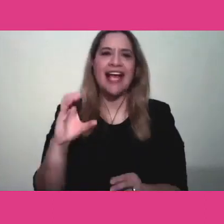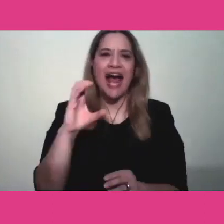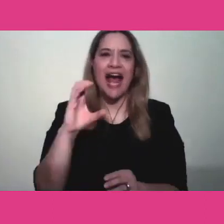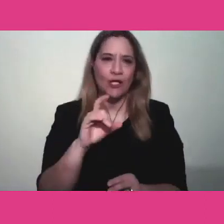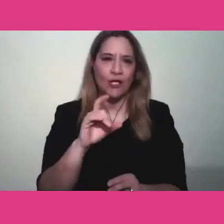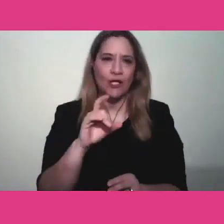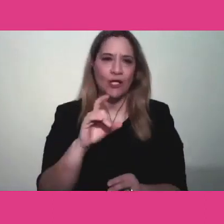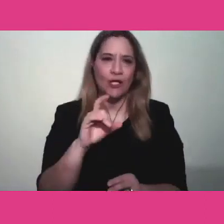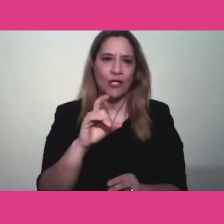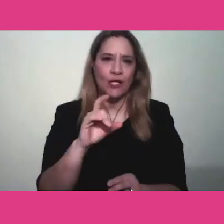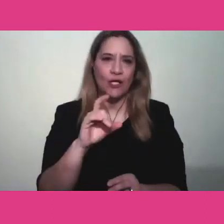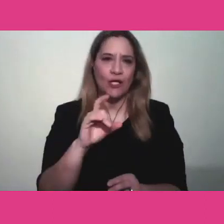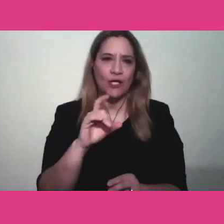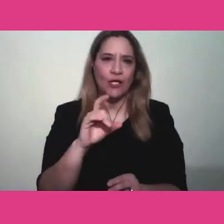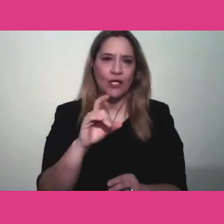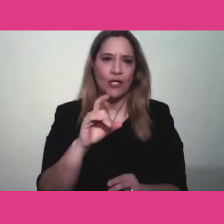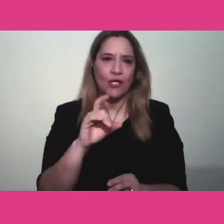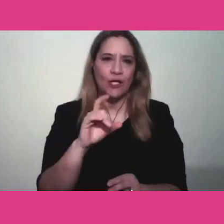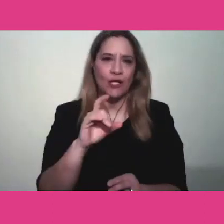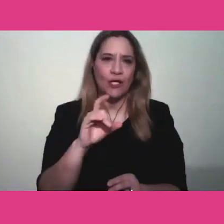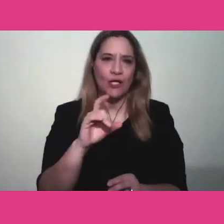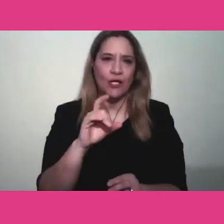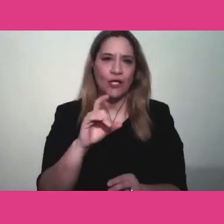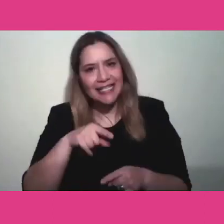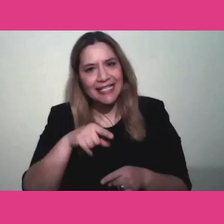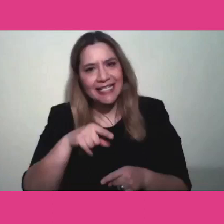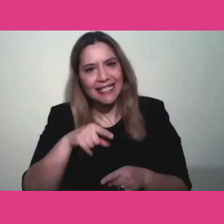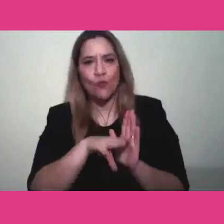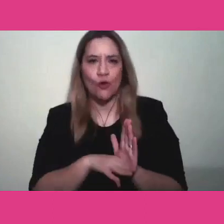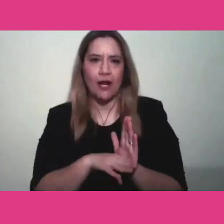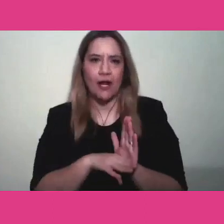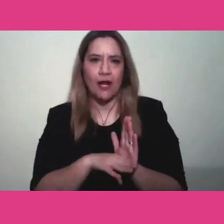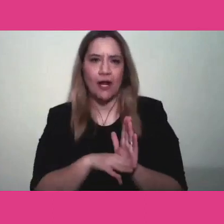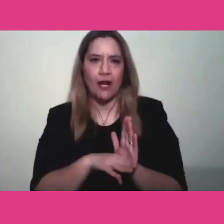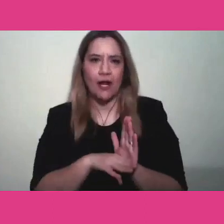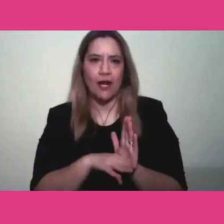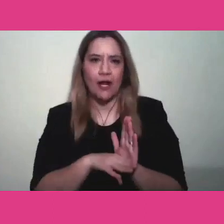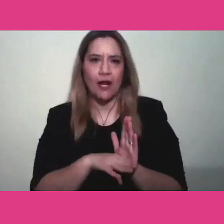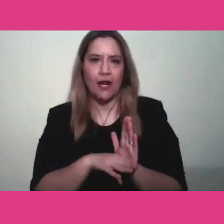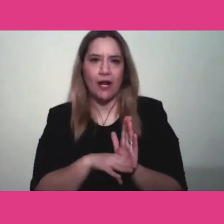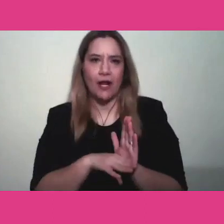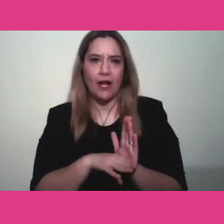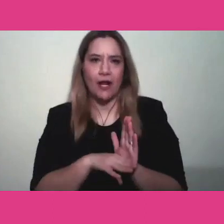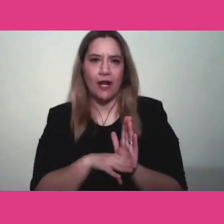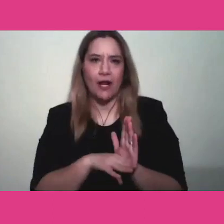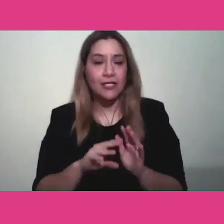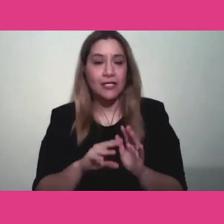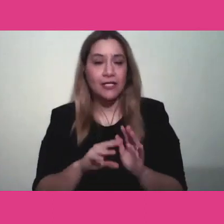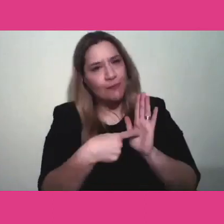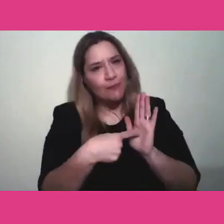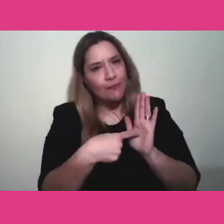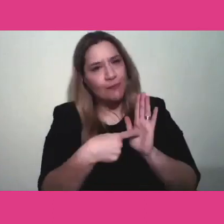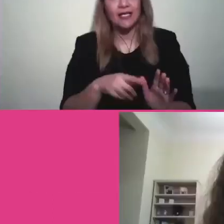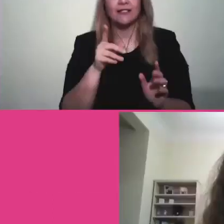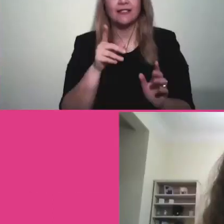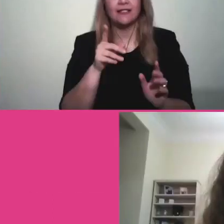του συγκεκριμένου προγράμματος του Legends of Disability, για να μας παρουσιάσει και την Τσάλεντου και να προχωρήσει και την υπόλοιπη διαδικασία.